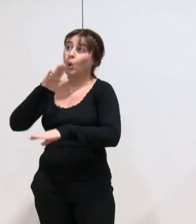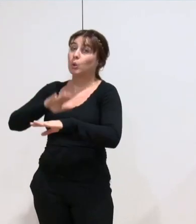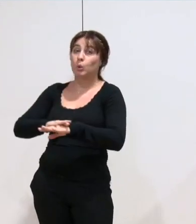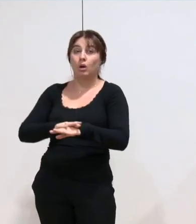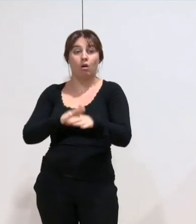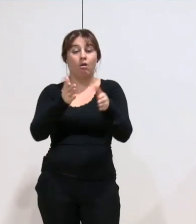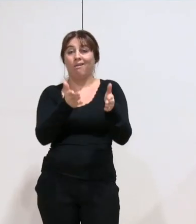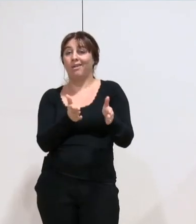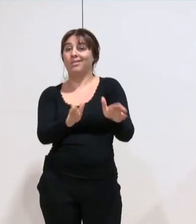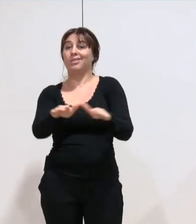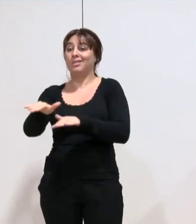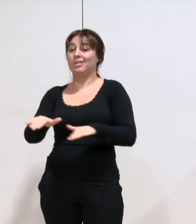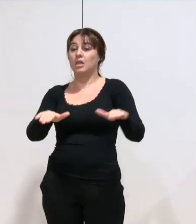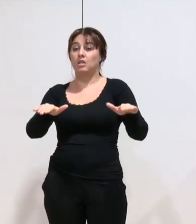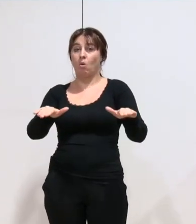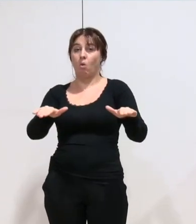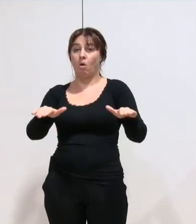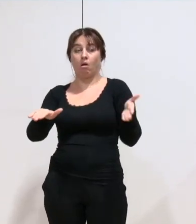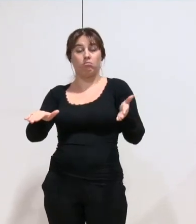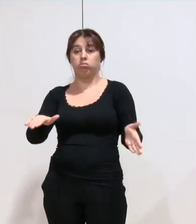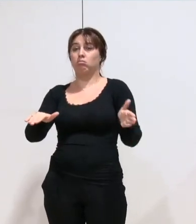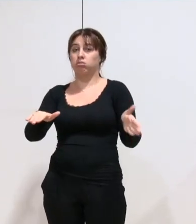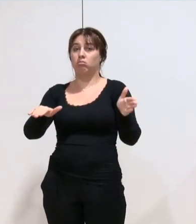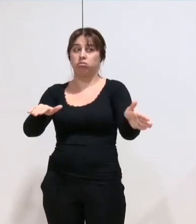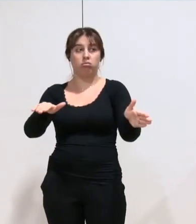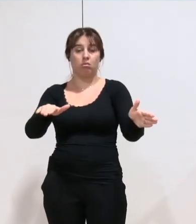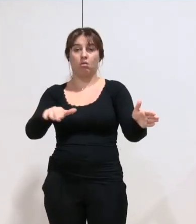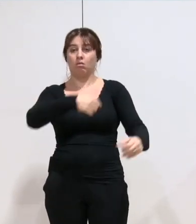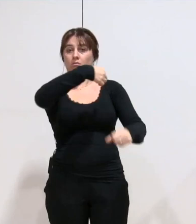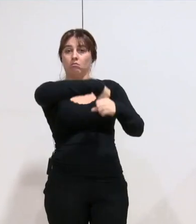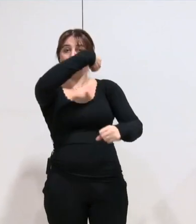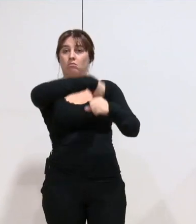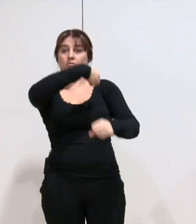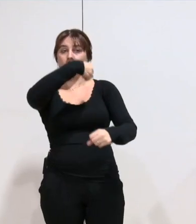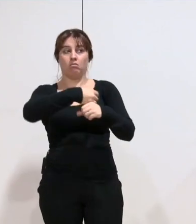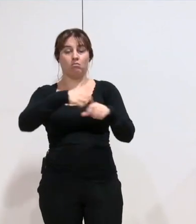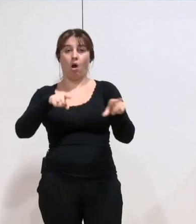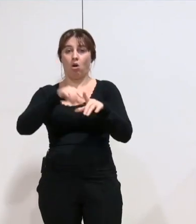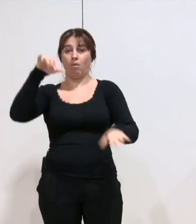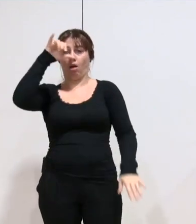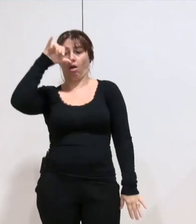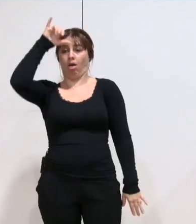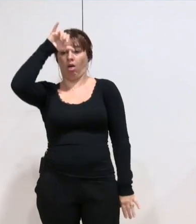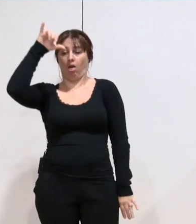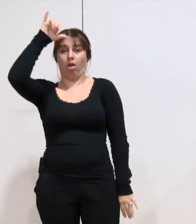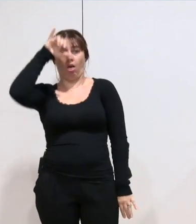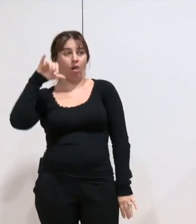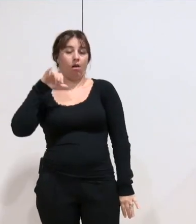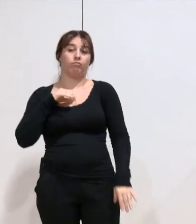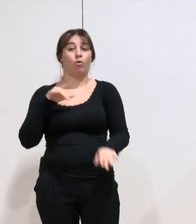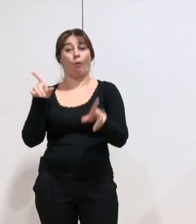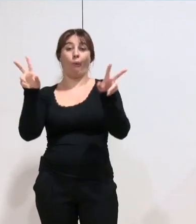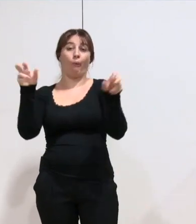par ailleurs, elles sont prises et elles sont imposées pendant qu'on nous amuse avec une